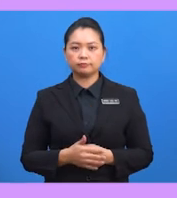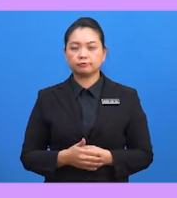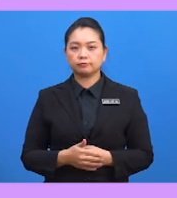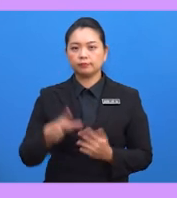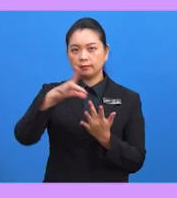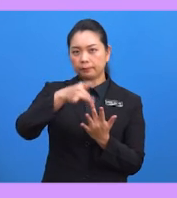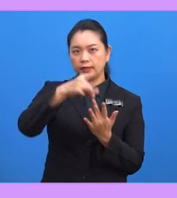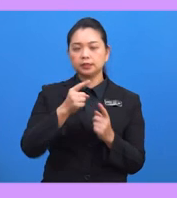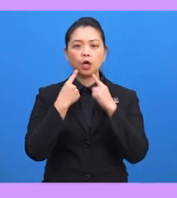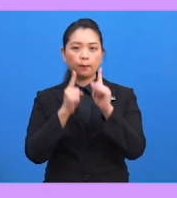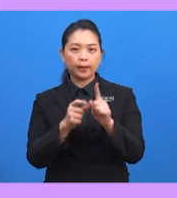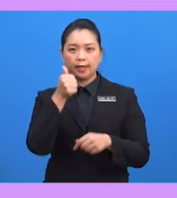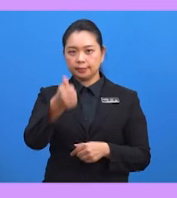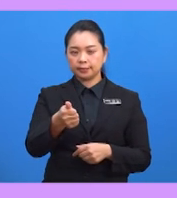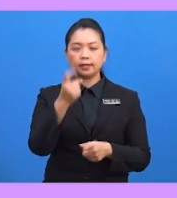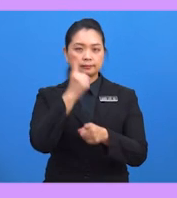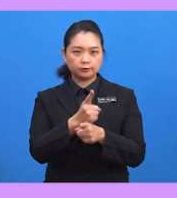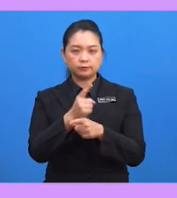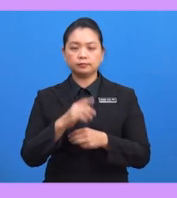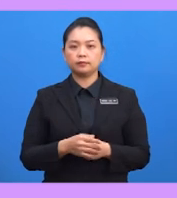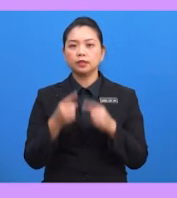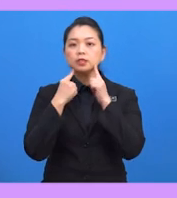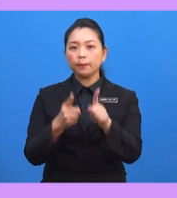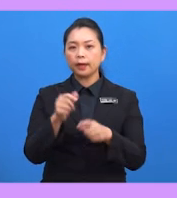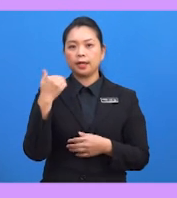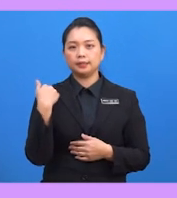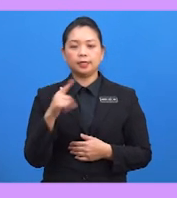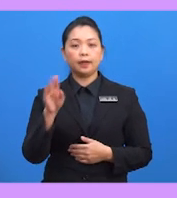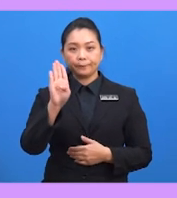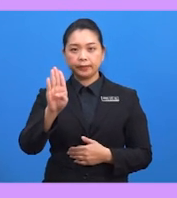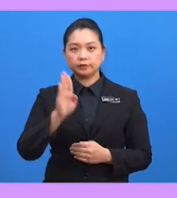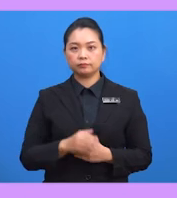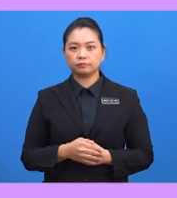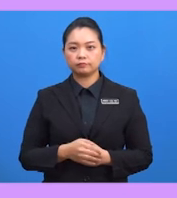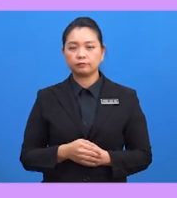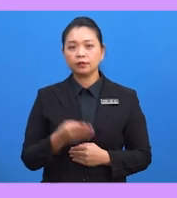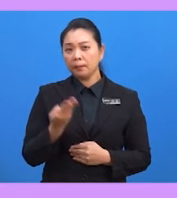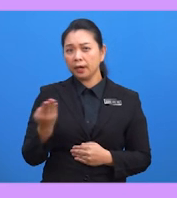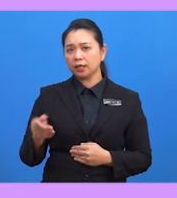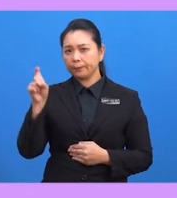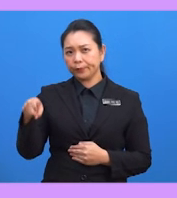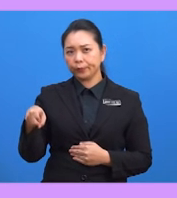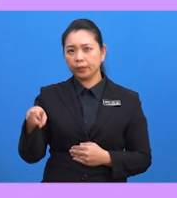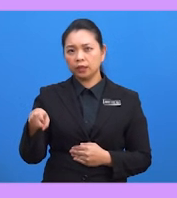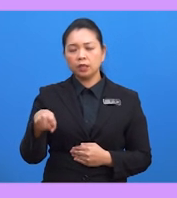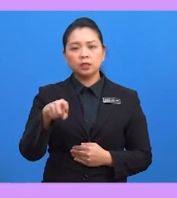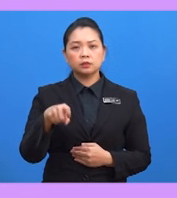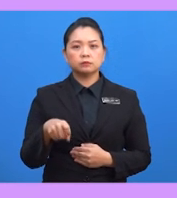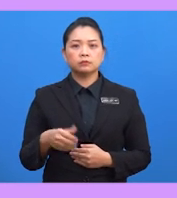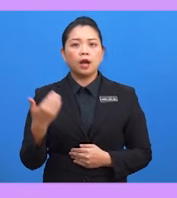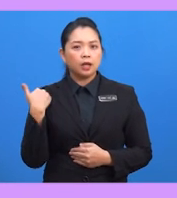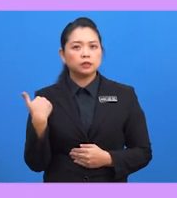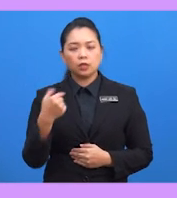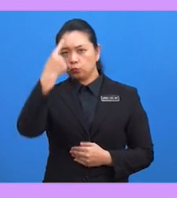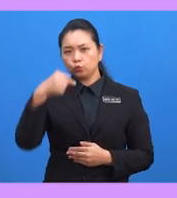Bagus! Pilihan jawapan anda tepat sekali. Jawapannya adalah B. Barang keperluan